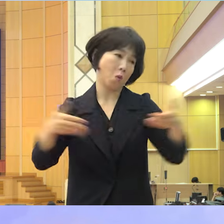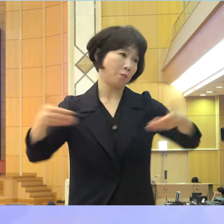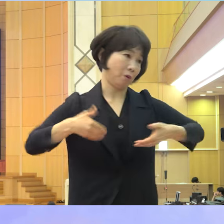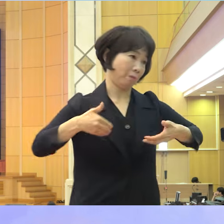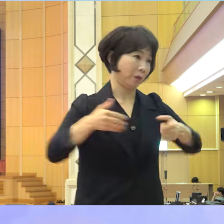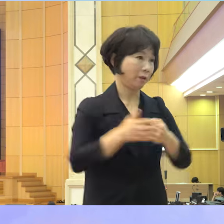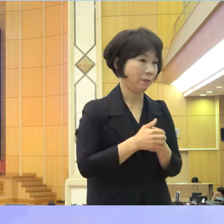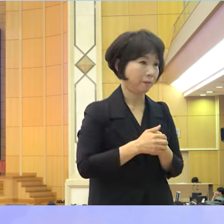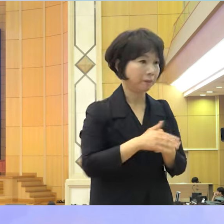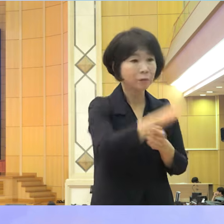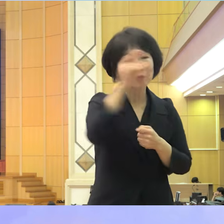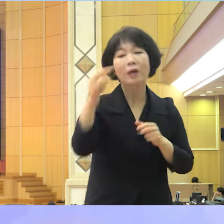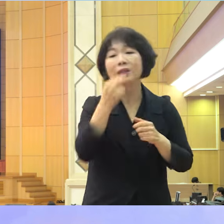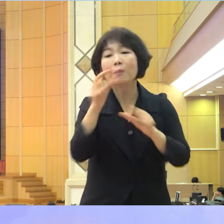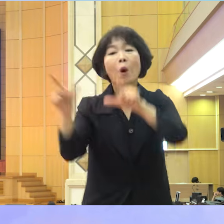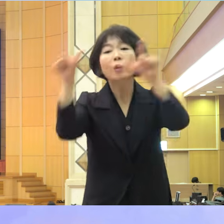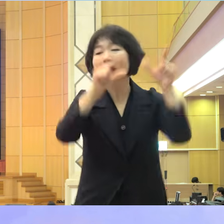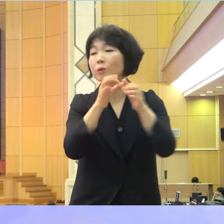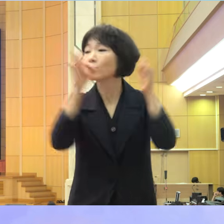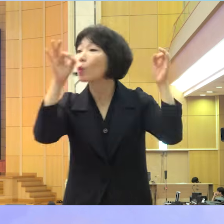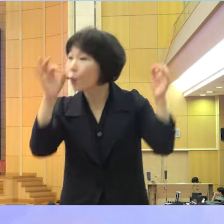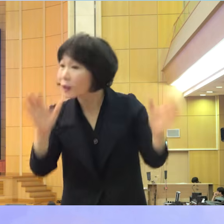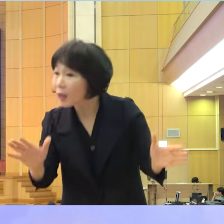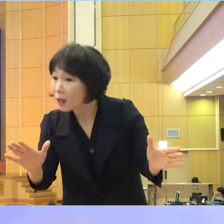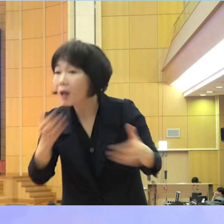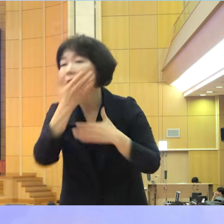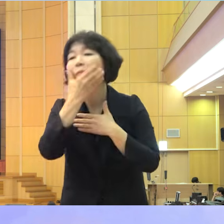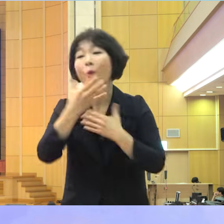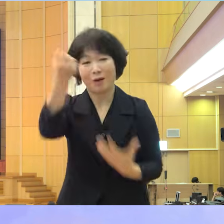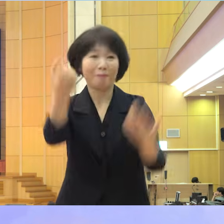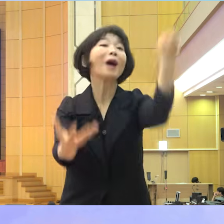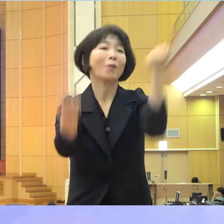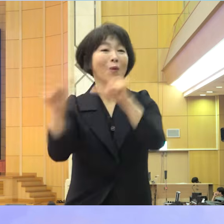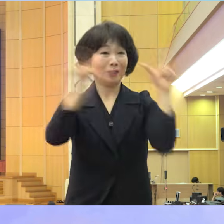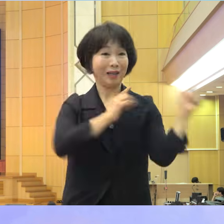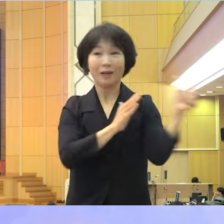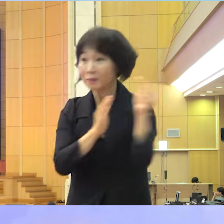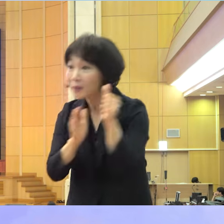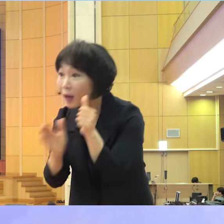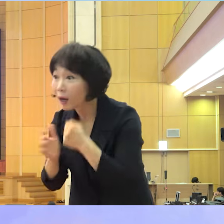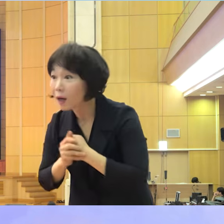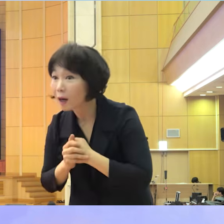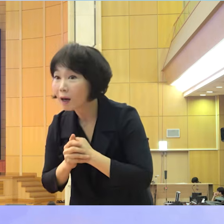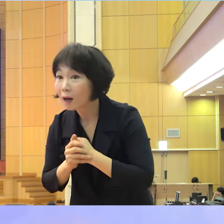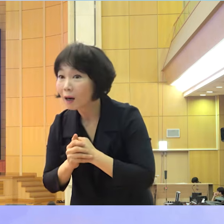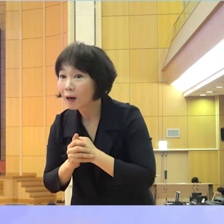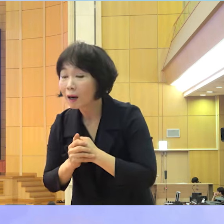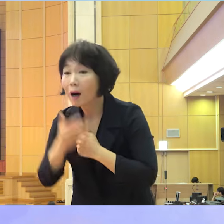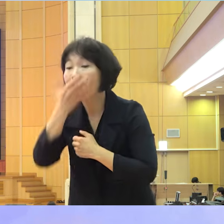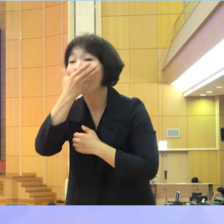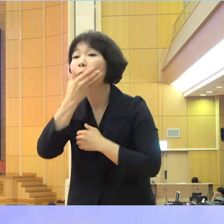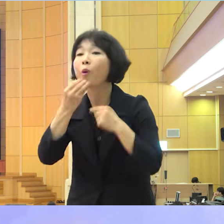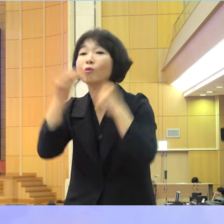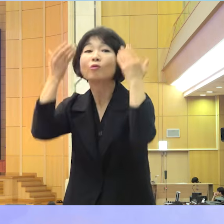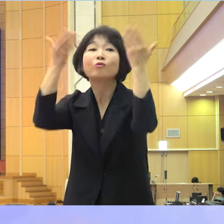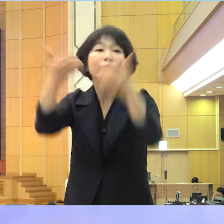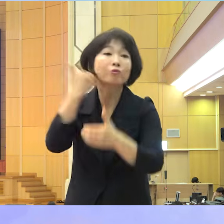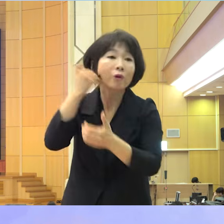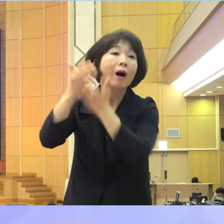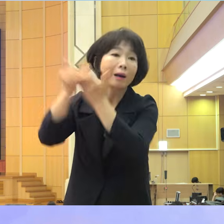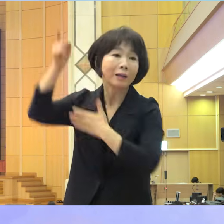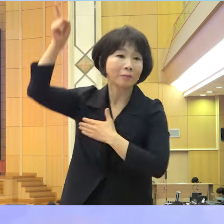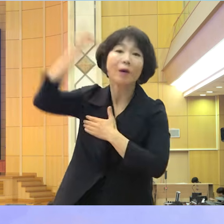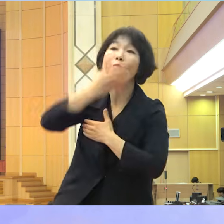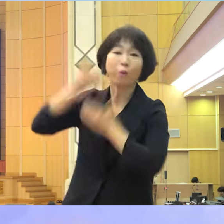제목대로 생전에 말은 살아있는 동안에 복을 받고, 물론 복을 주는 자가 있고 우리는 복을 받는